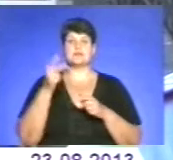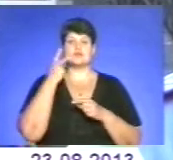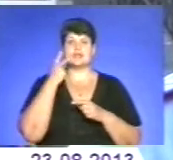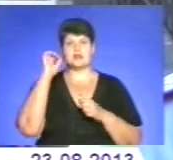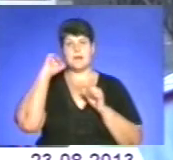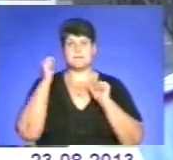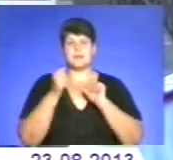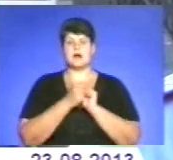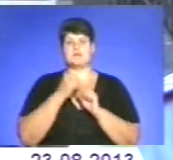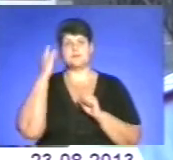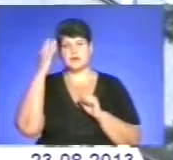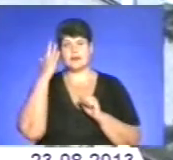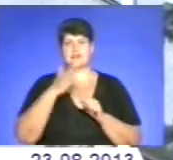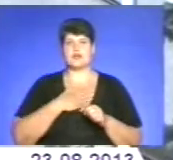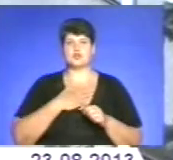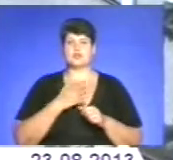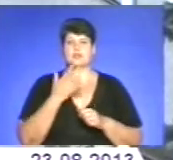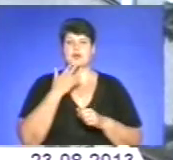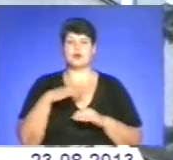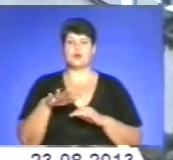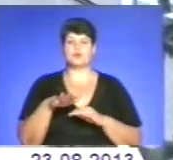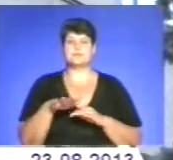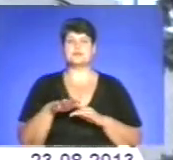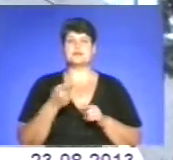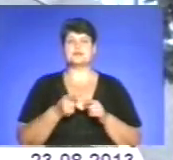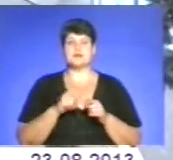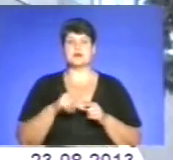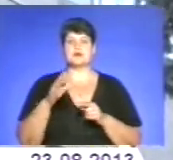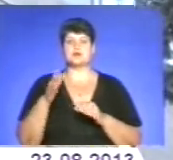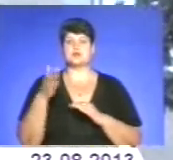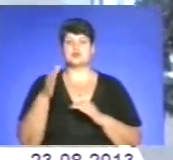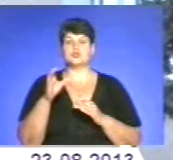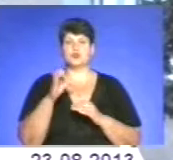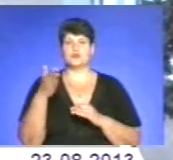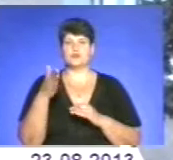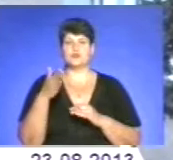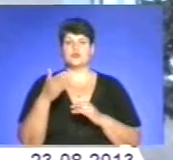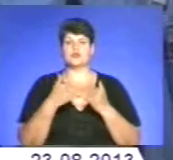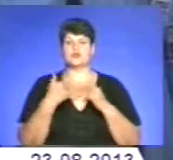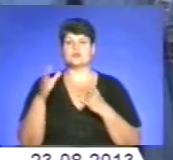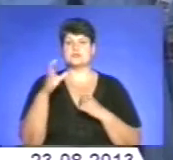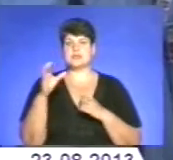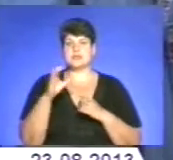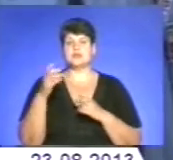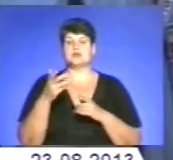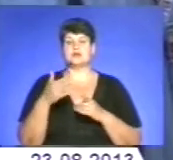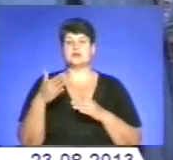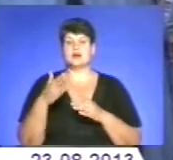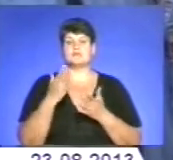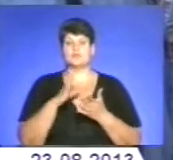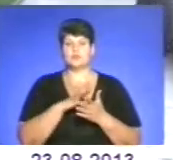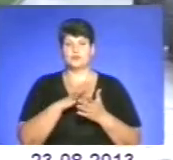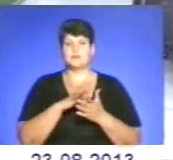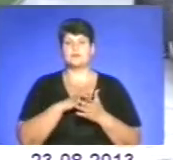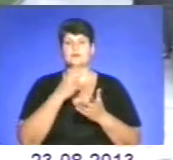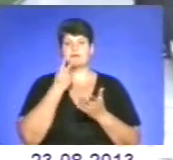пам'ять і вічна мрія нашого народу. Жовто-блакитний стяг майорів над центральною будівлею управління внутрішніх справ. Урочистим маршем, рівняючись на